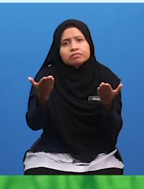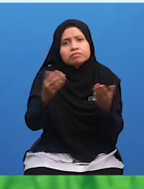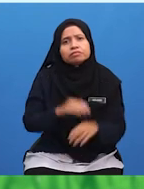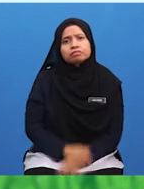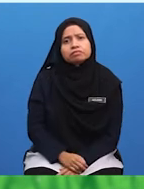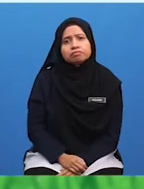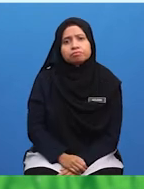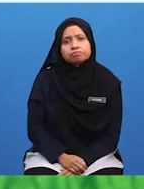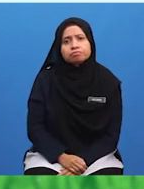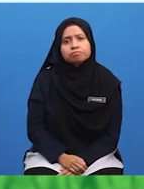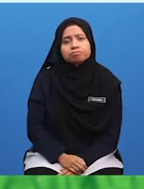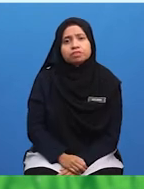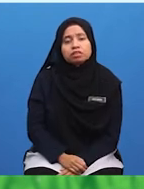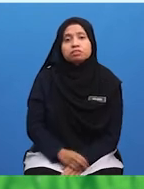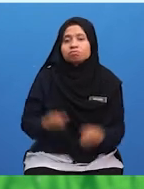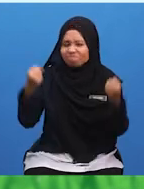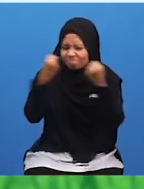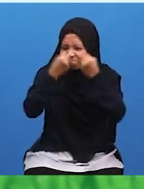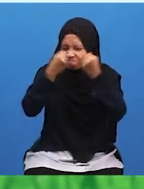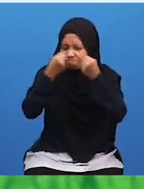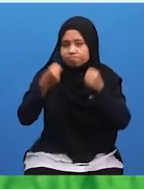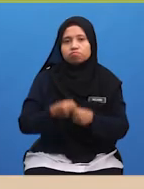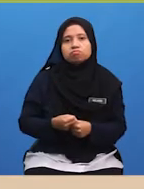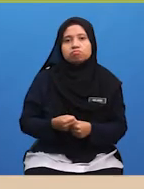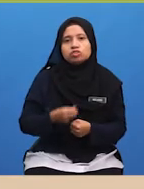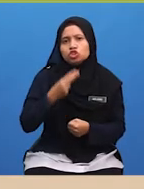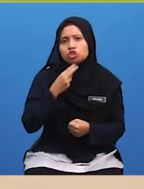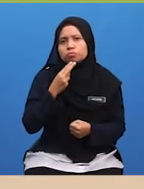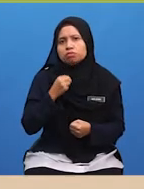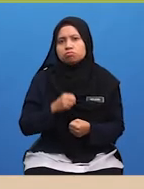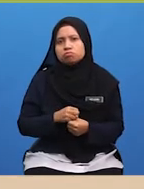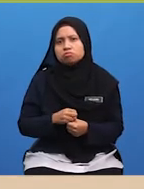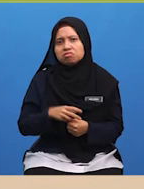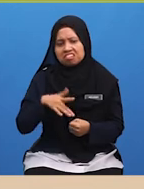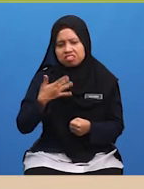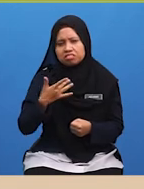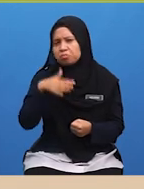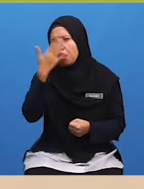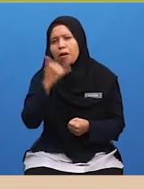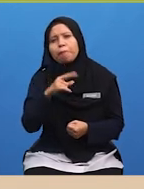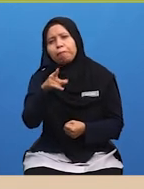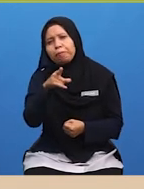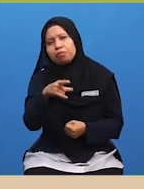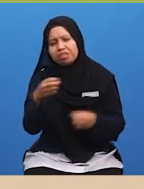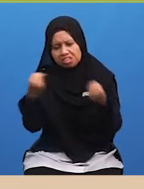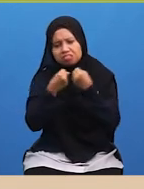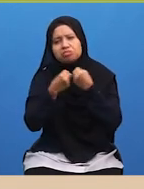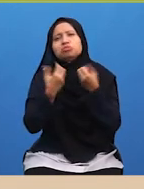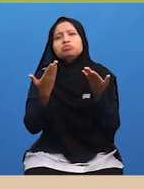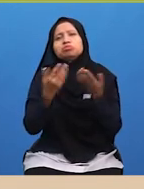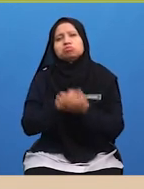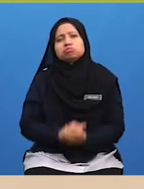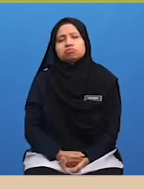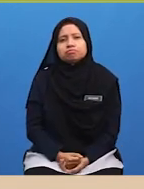Ha, pergaduhan. Si Comel, Rasanya mengapakah mereka